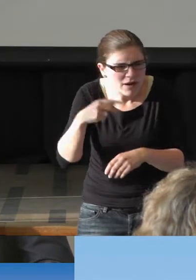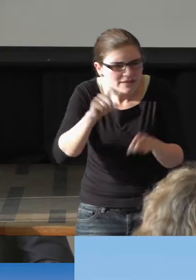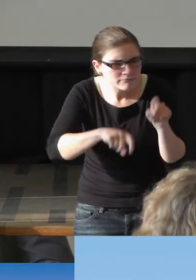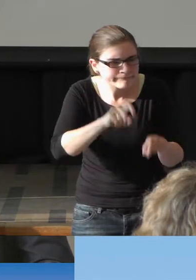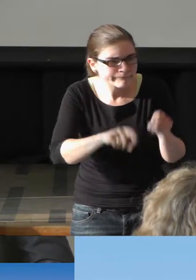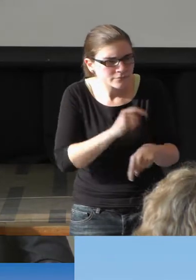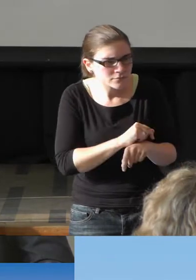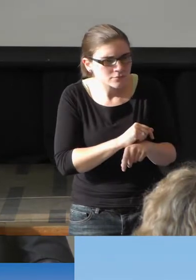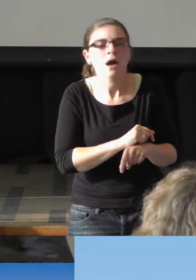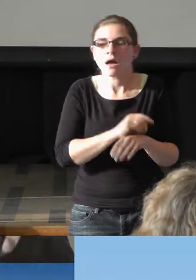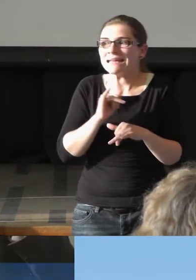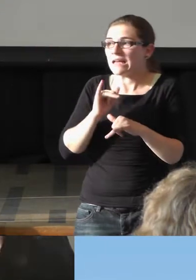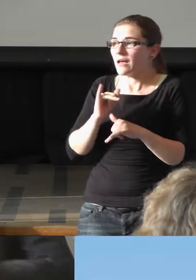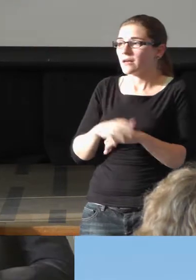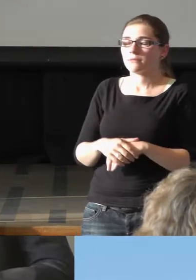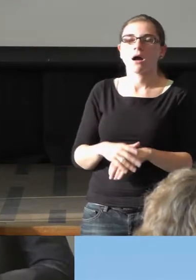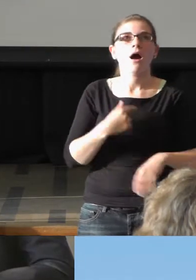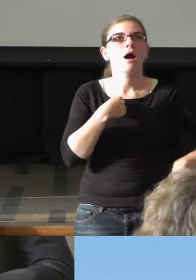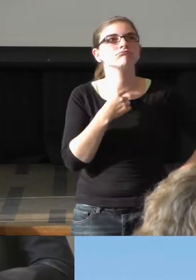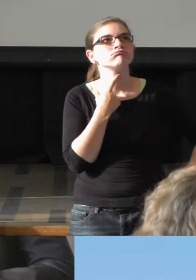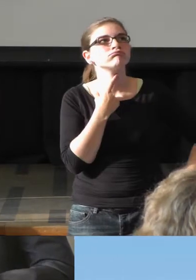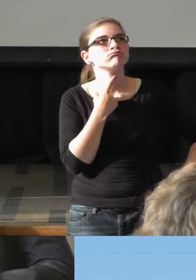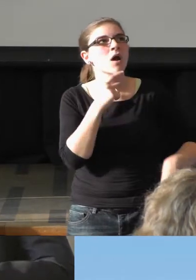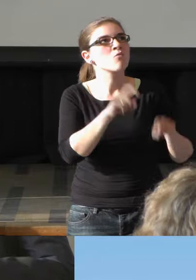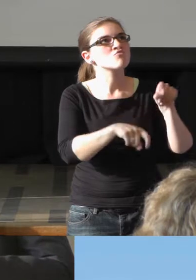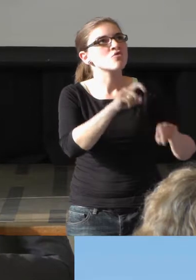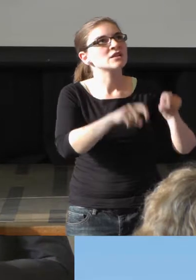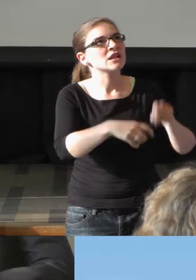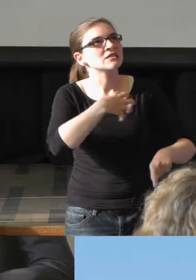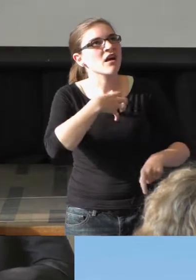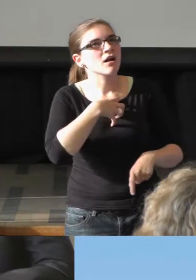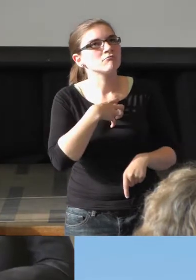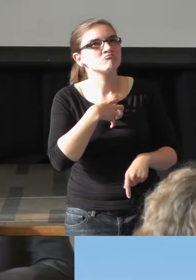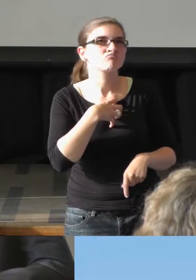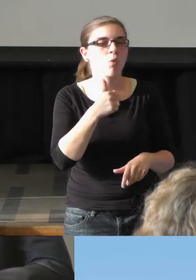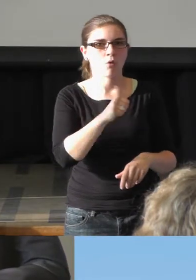Ha, seit wann, Herr Ebensell, seit wann gibt es Rest is Lex? 50 Jahre?